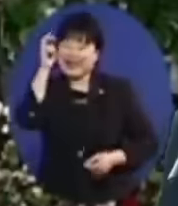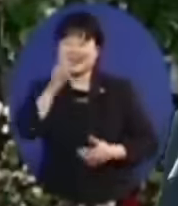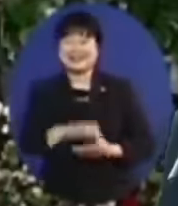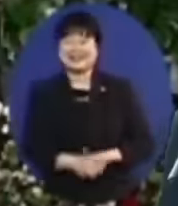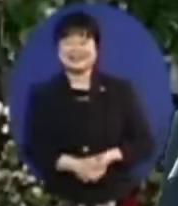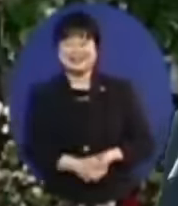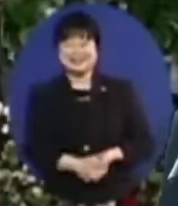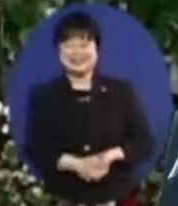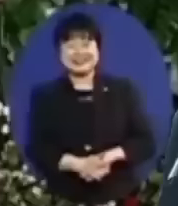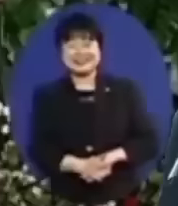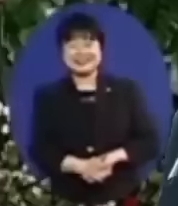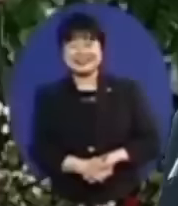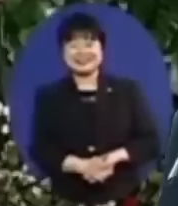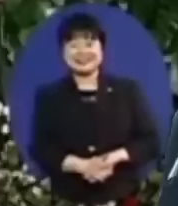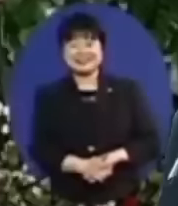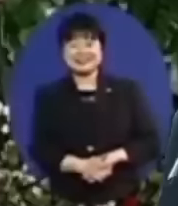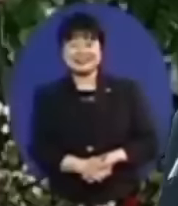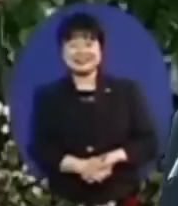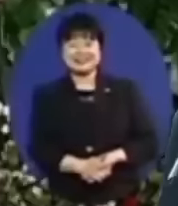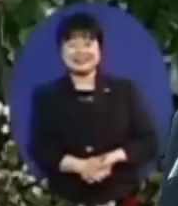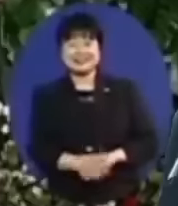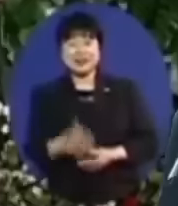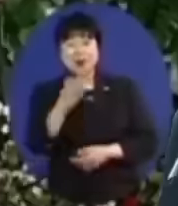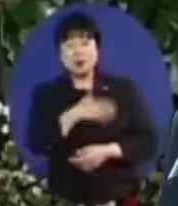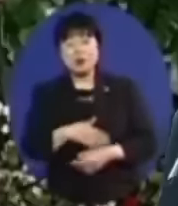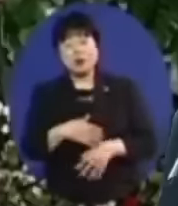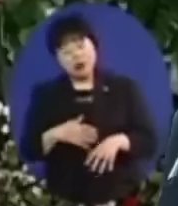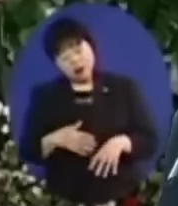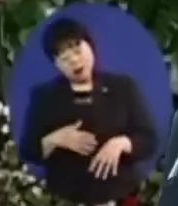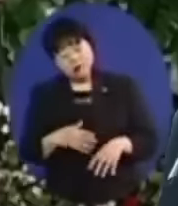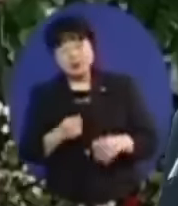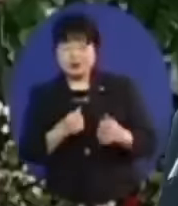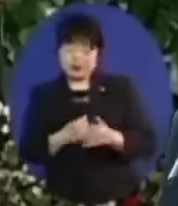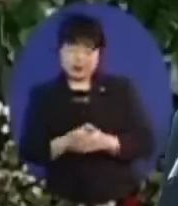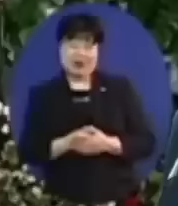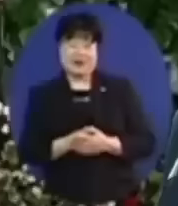택했을 것입니다. 몸이 허약하고 아프니까